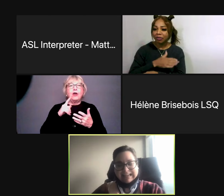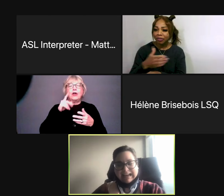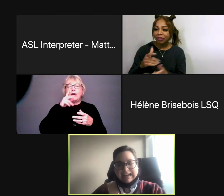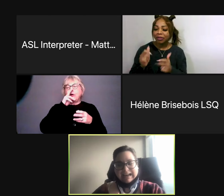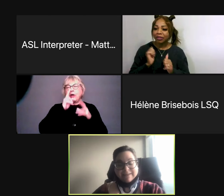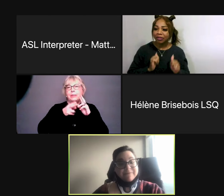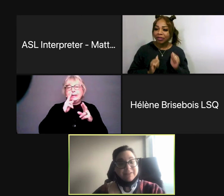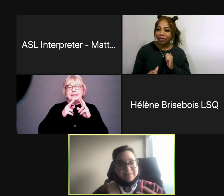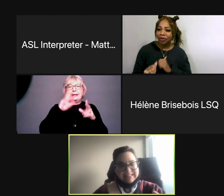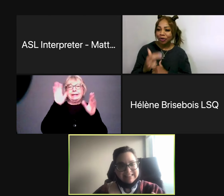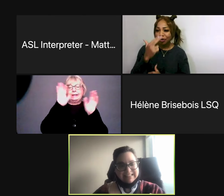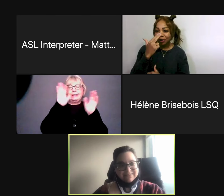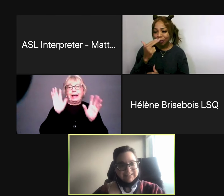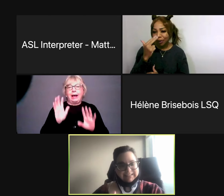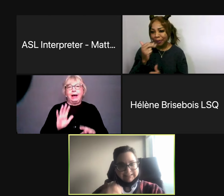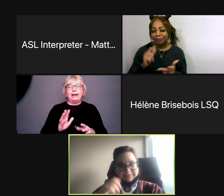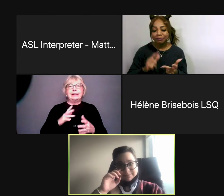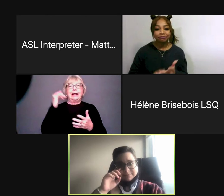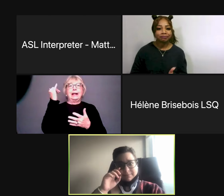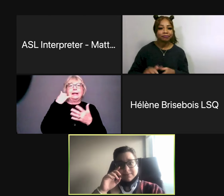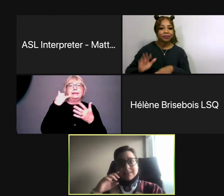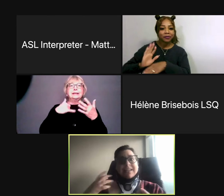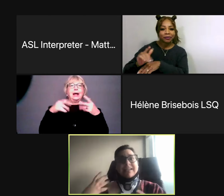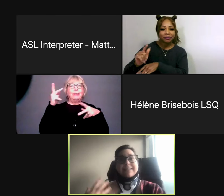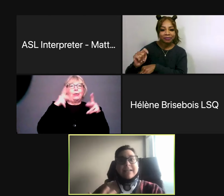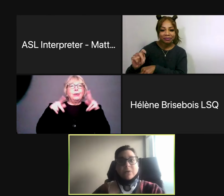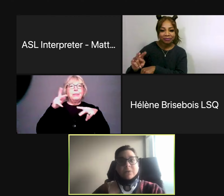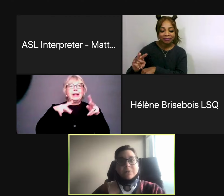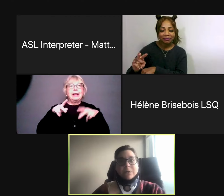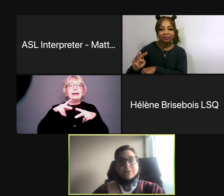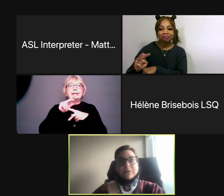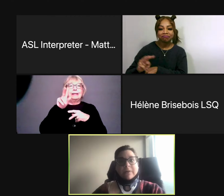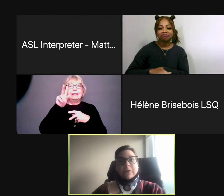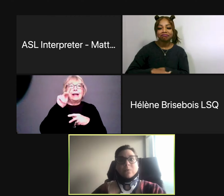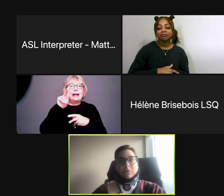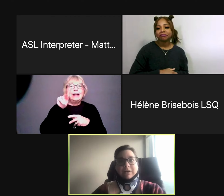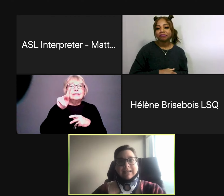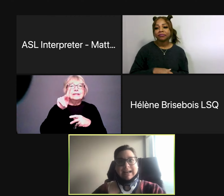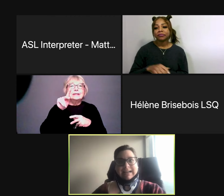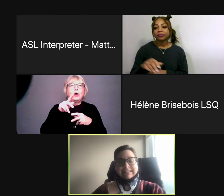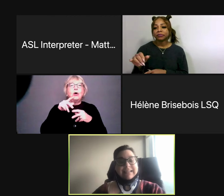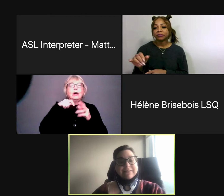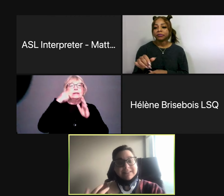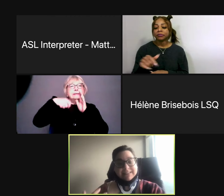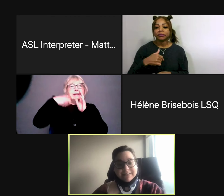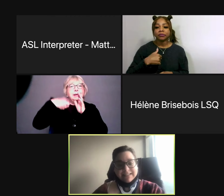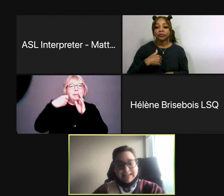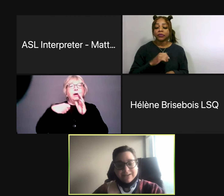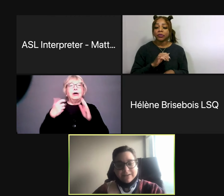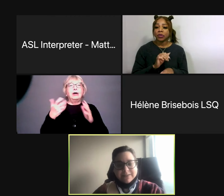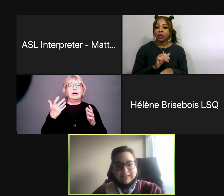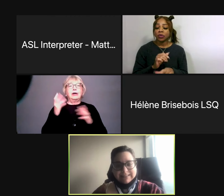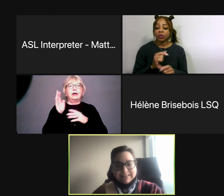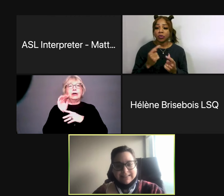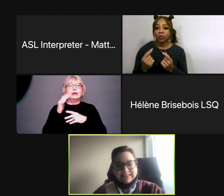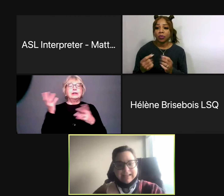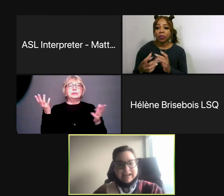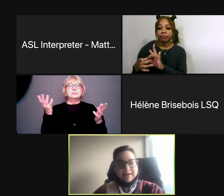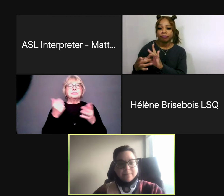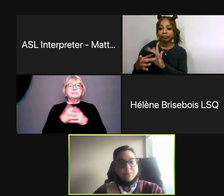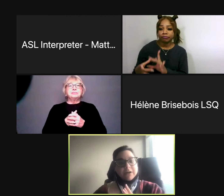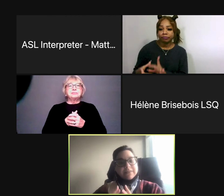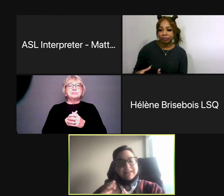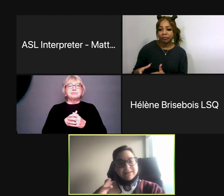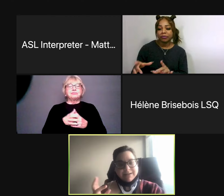théâtre, les arts publics, la télévision, le cinéma et je travaille également